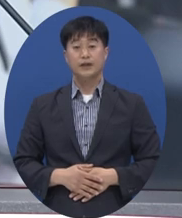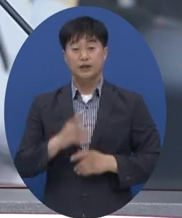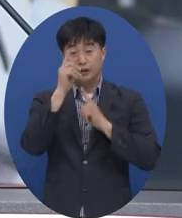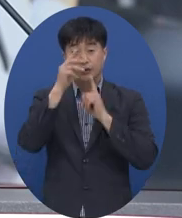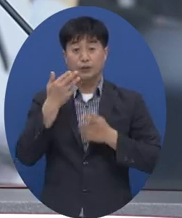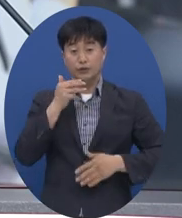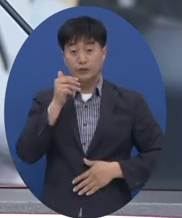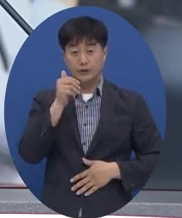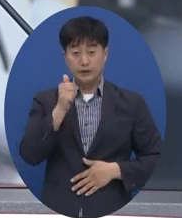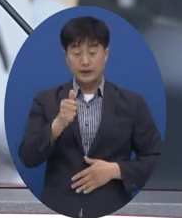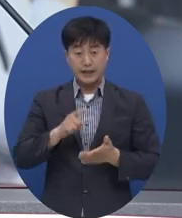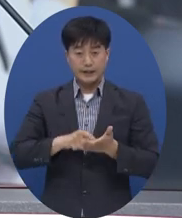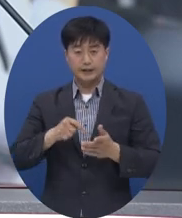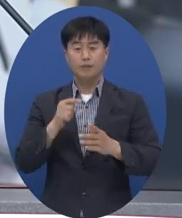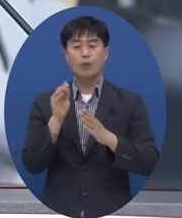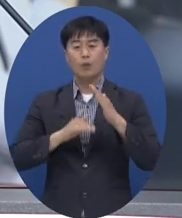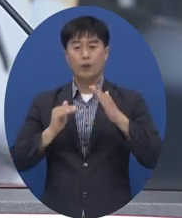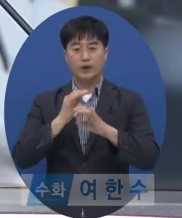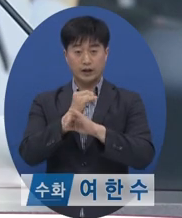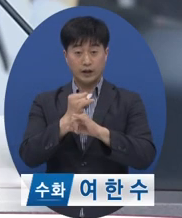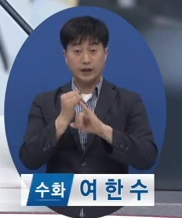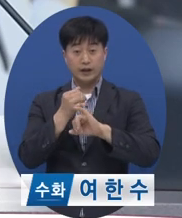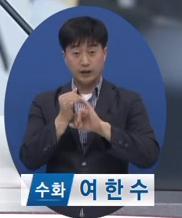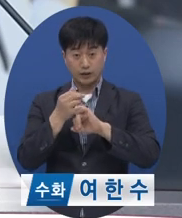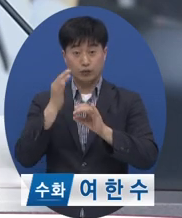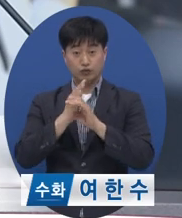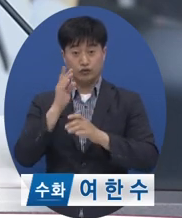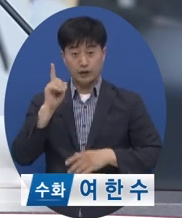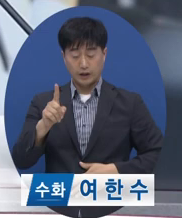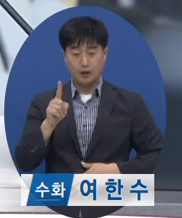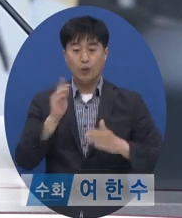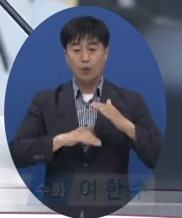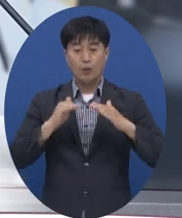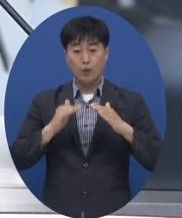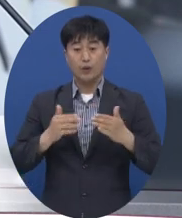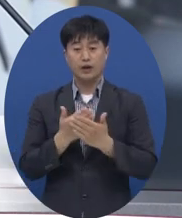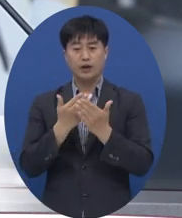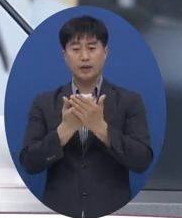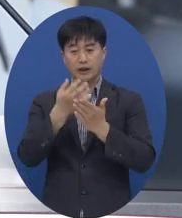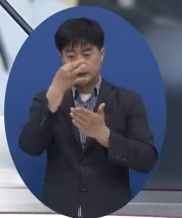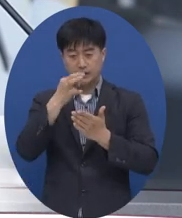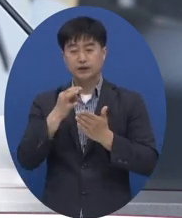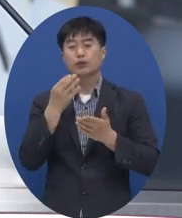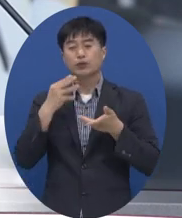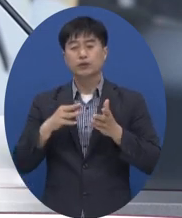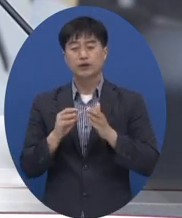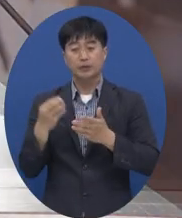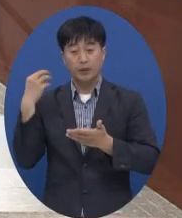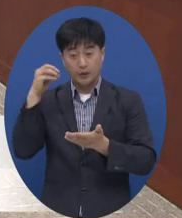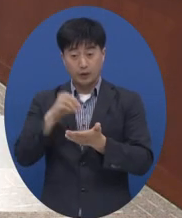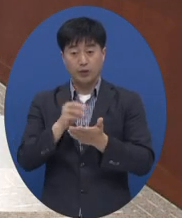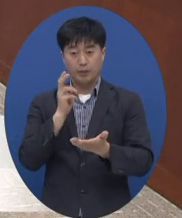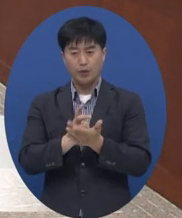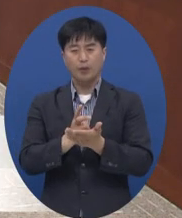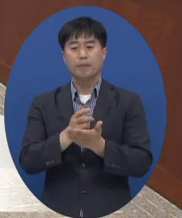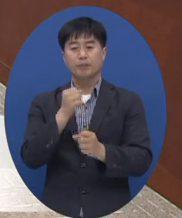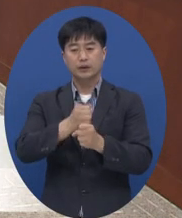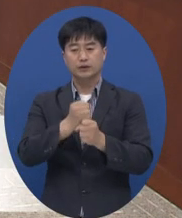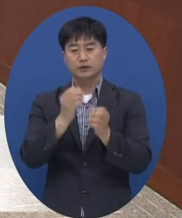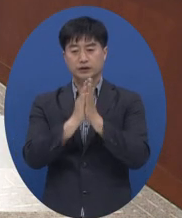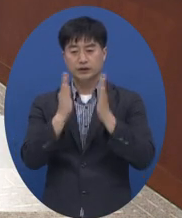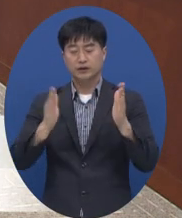이재명 경기 2 4 핵심 공약 중 하나인 00 개발이 도민 환원제 실행을 위한 법제화 작업이 시작됐습니다